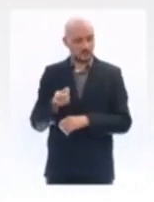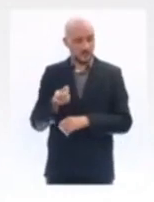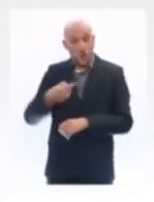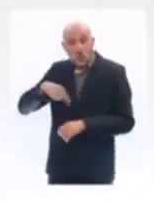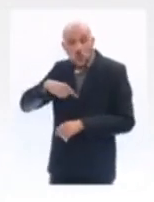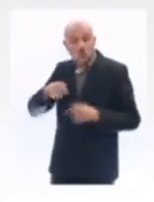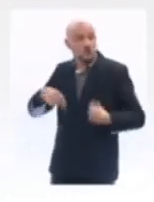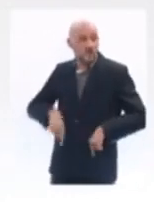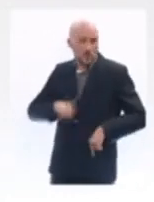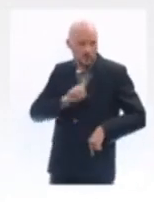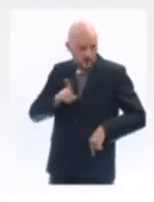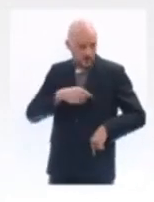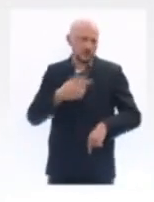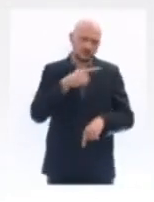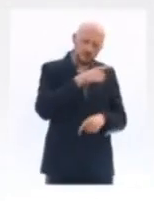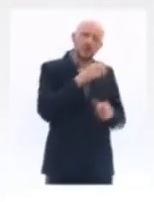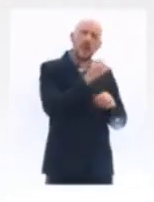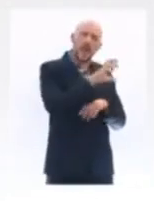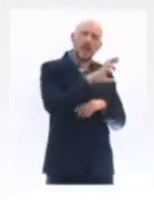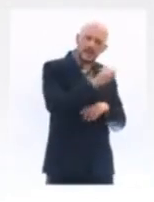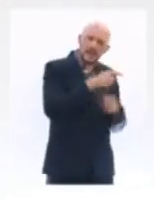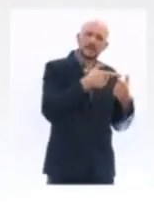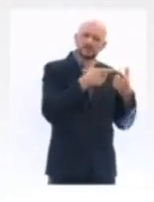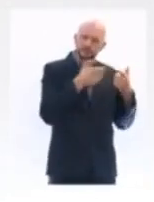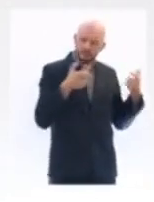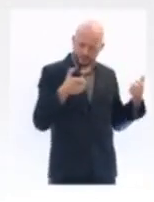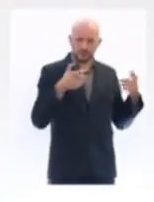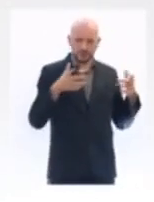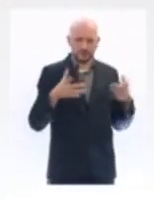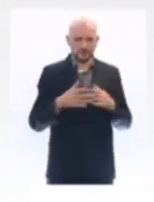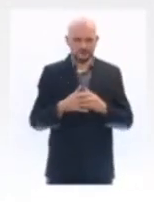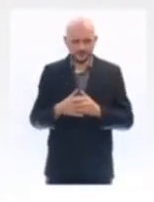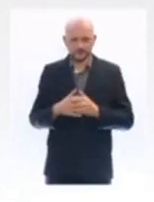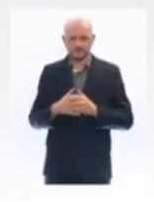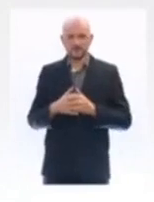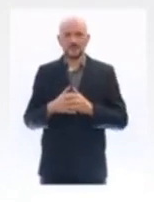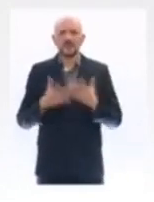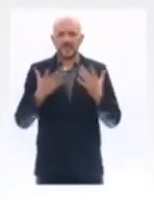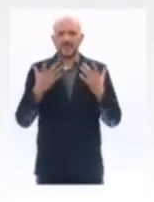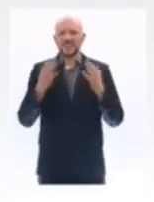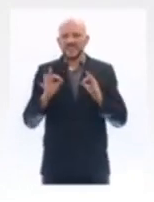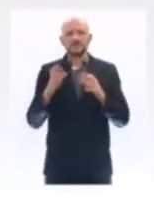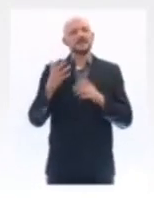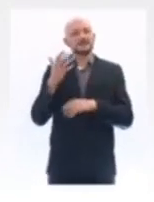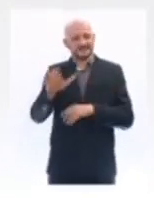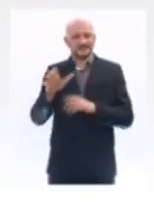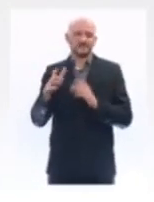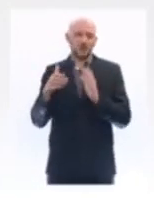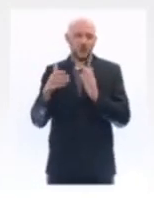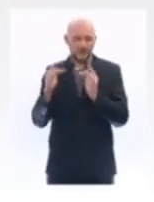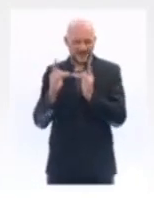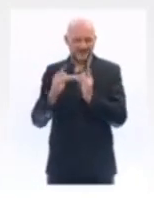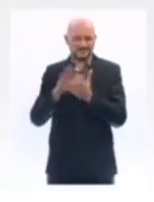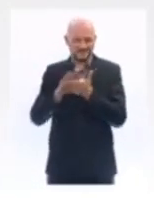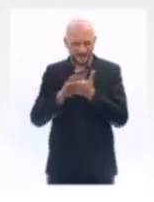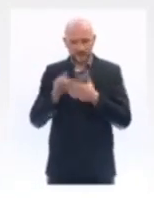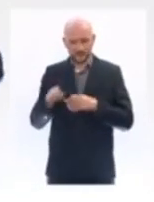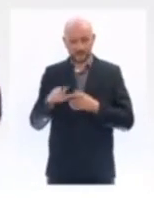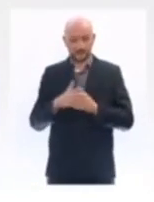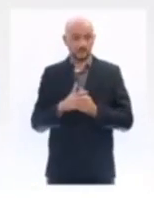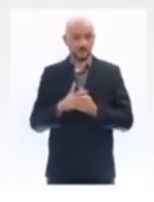une technique qu'on appelle l'oxyflow, c'est de l'oxygène à 50 litres qui en continu et qui permet d'éviter des intubations. Et donc,